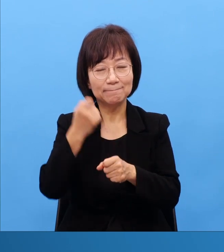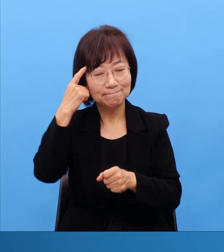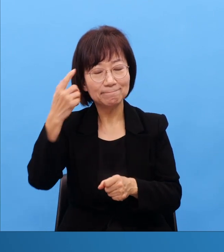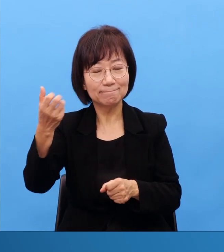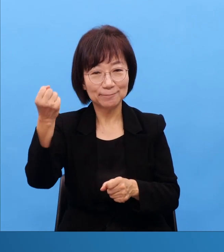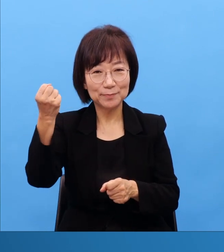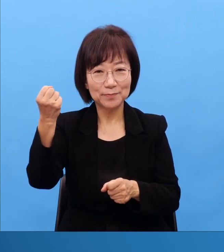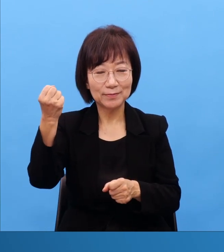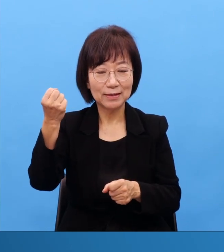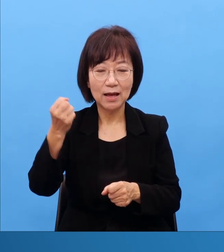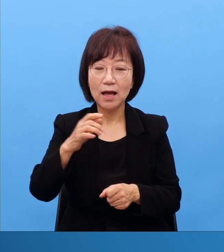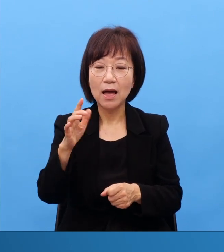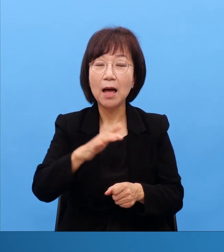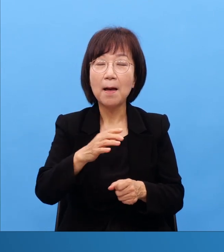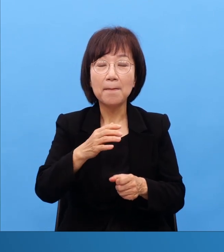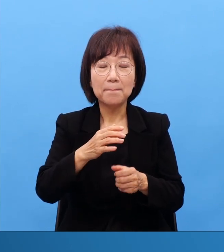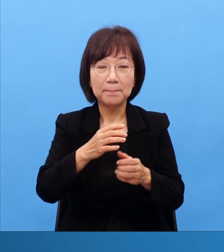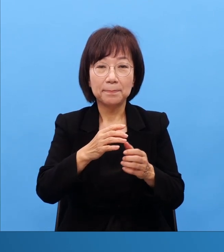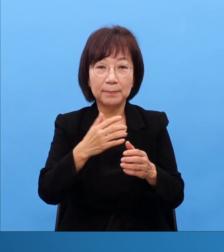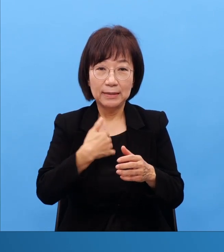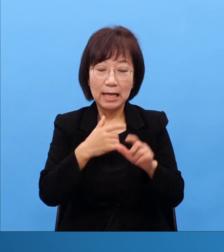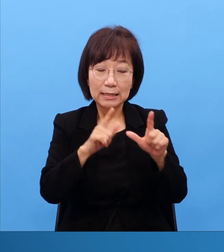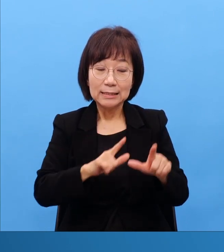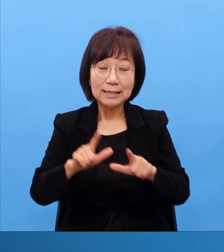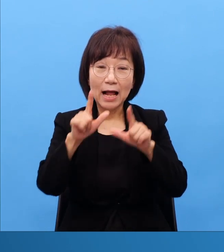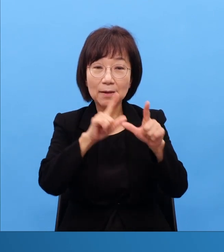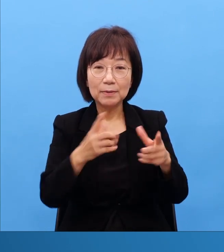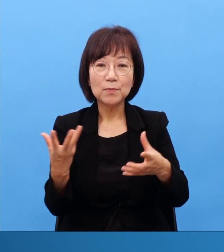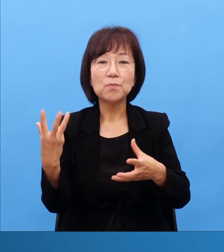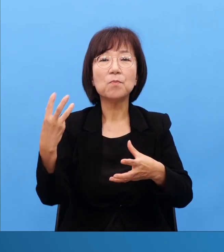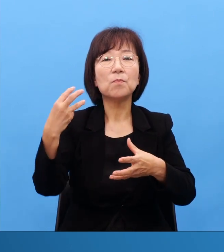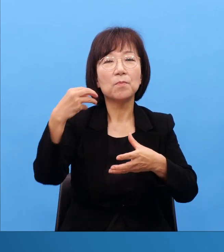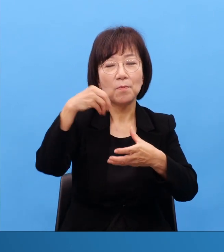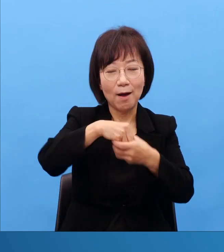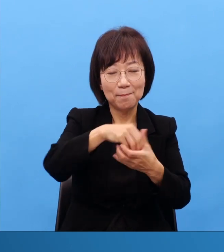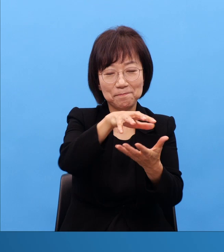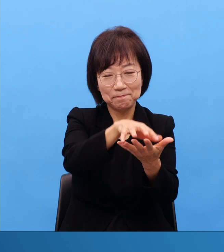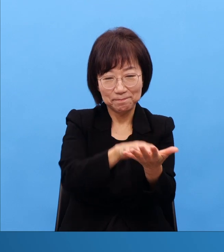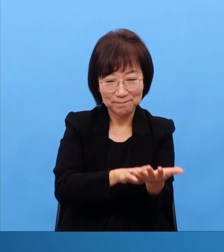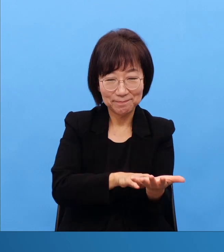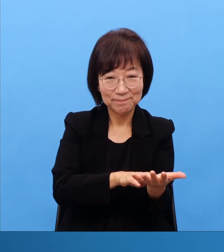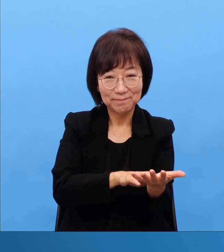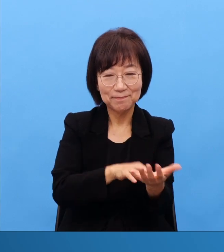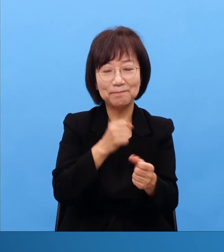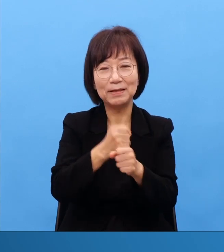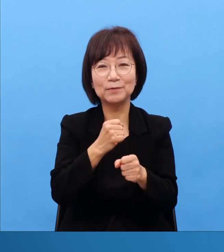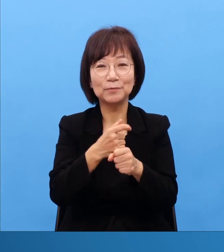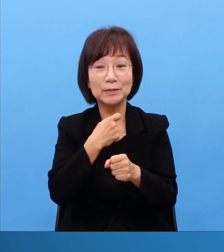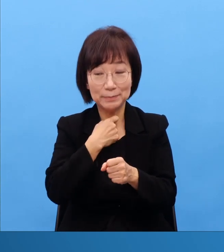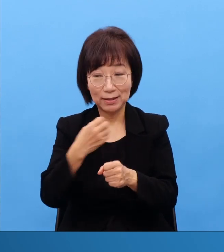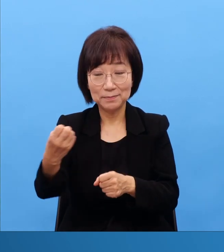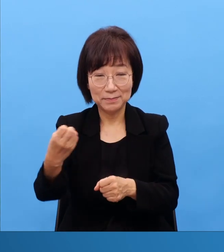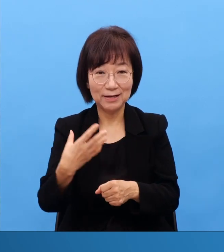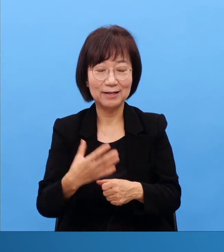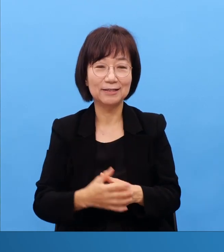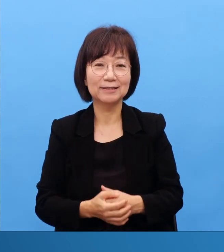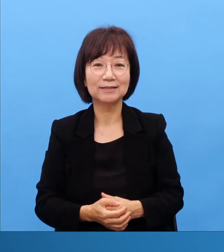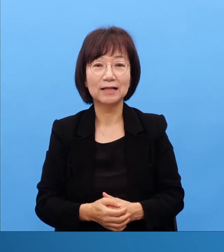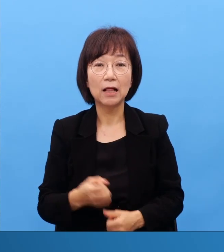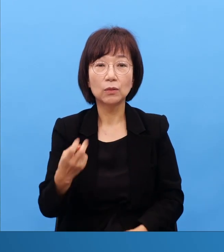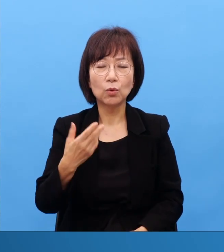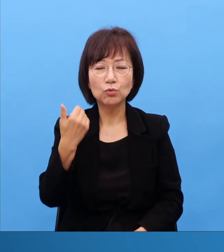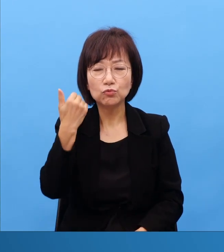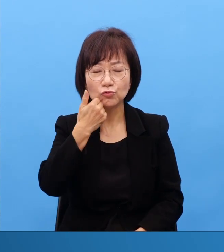삶이 녹아있는 기도수첩으로 바진다라는 포럼들을 나누게 되었다. 또 어떤 분은 얼마 전